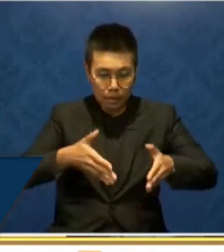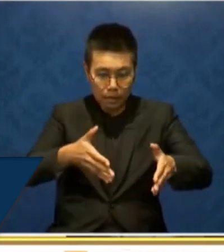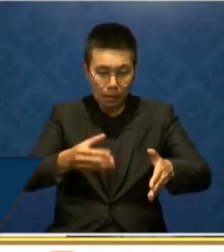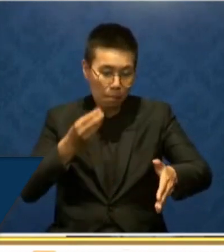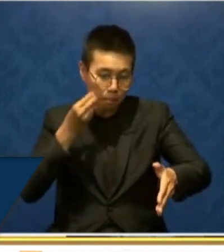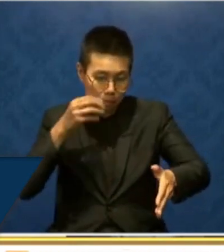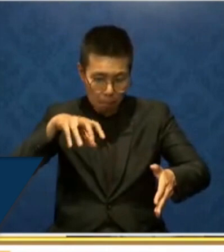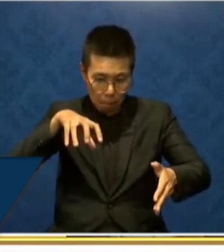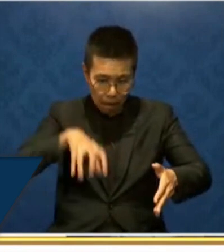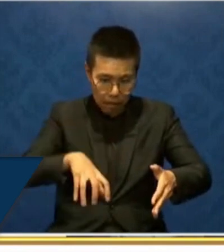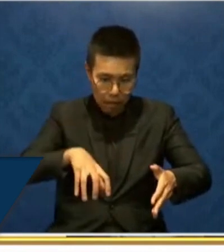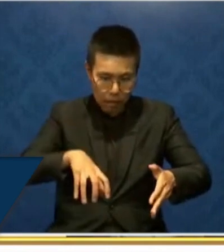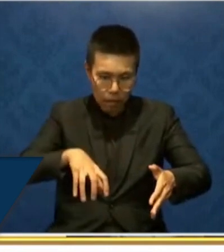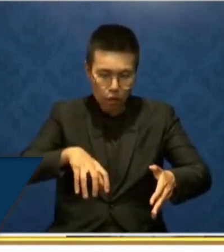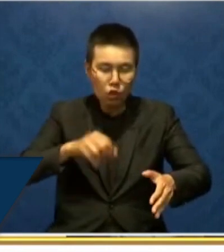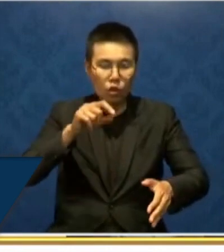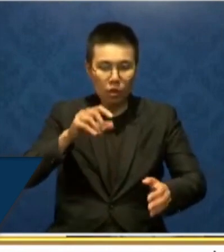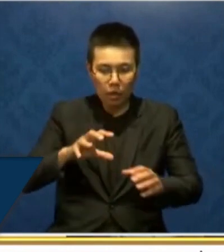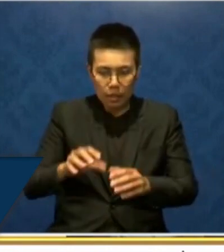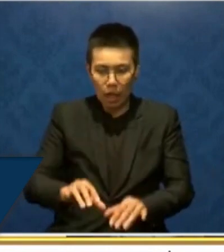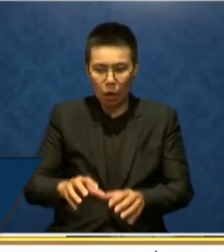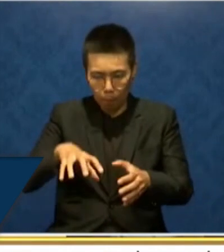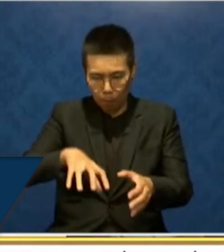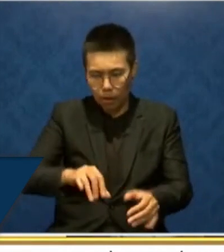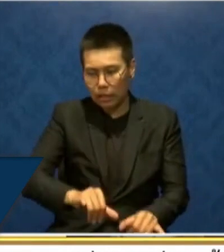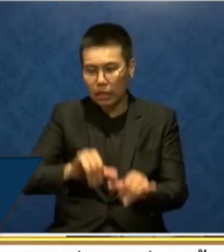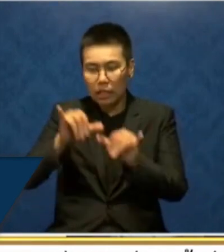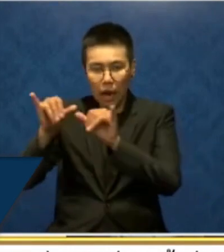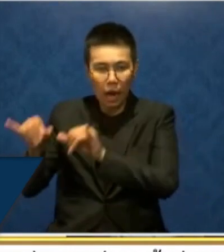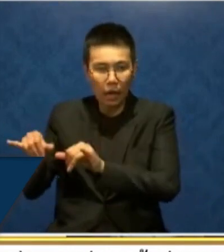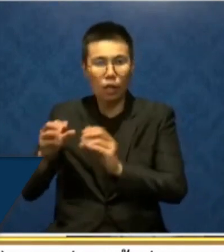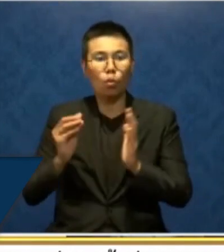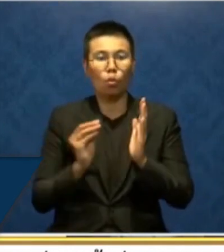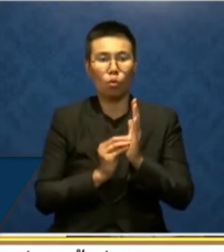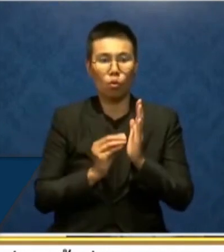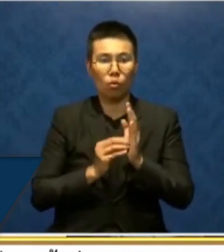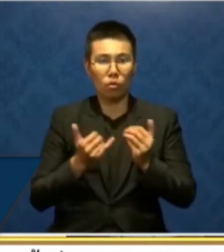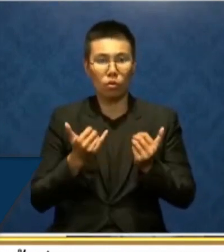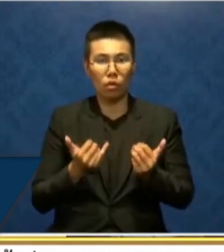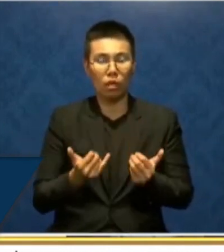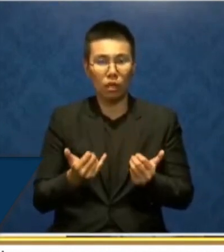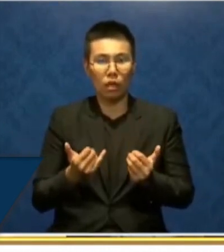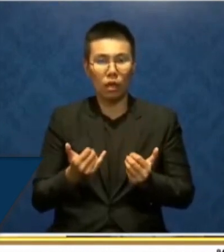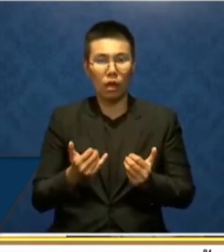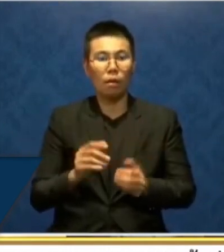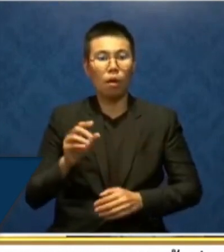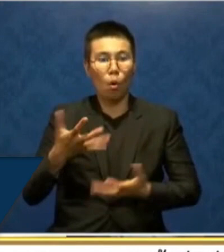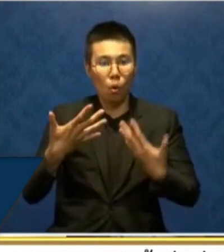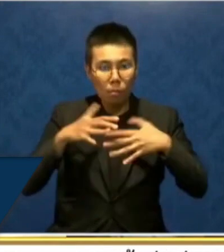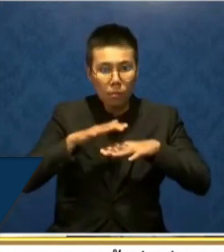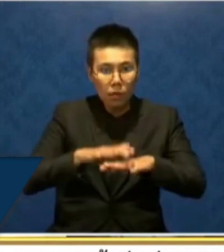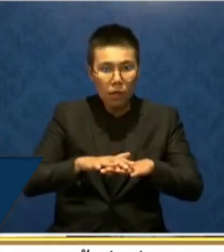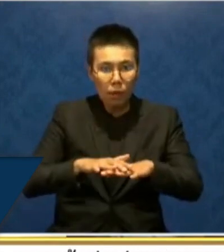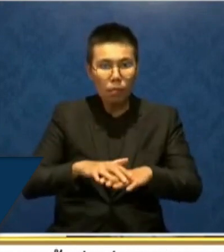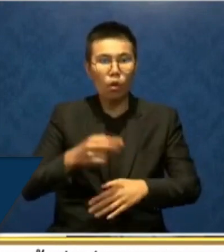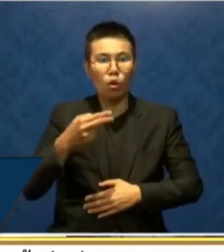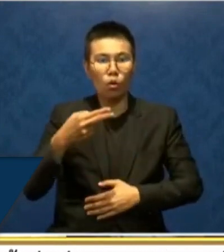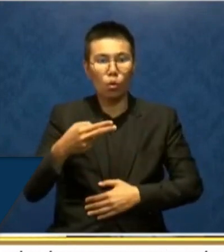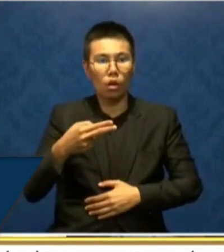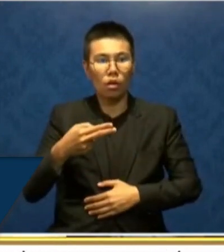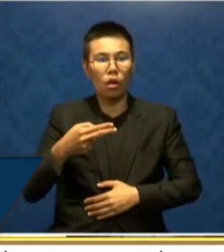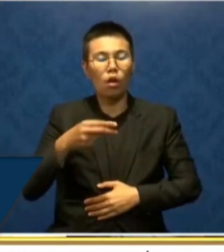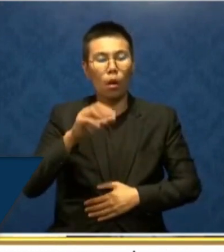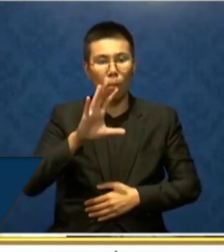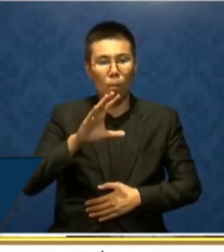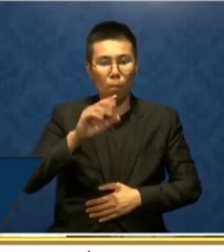ก่อสร้างเขื่อนระบายน้ำท่านี้ก็เลยเป็นที่มานะครับที่กรุงเทพเนี่ยเขาก็จะต้องไปร่วมมือกับหน่วยงานรัฐหน่วยงานหนึ่งครับชื่อว่า